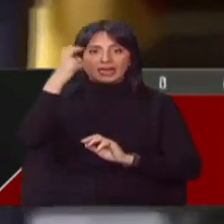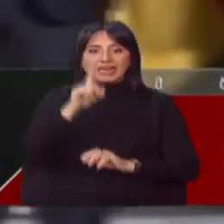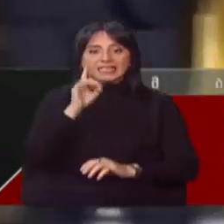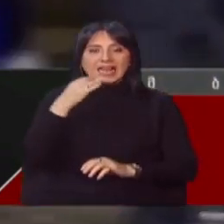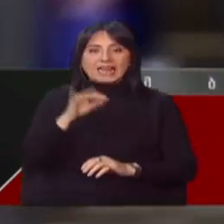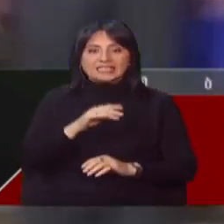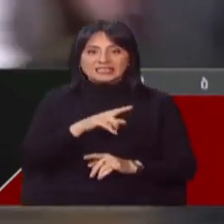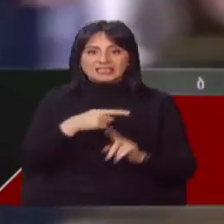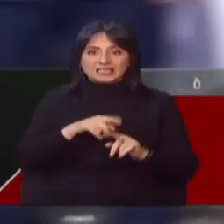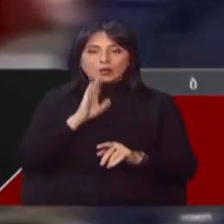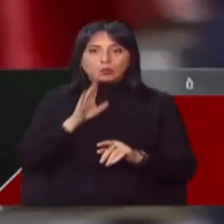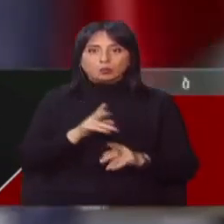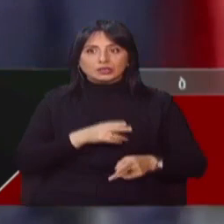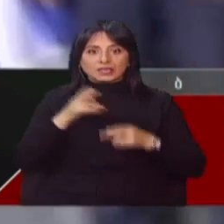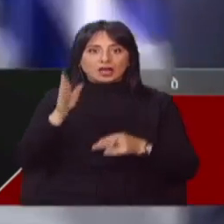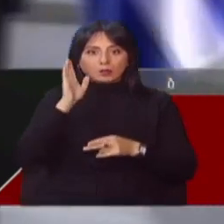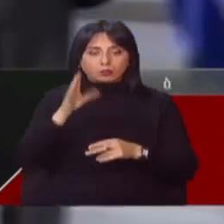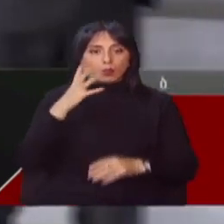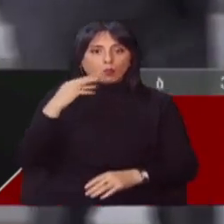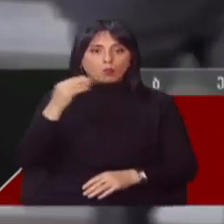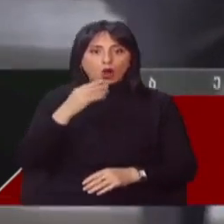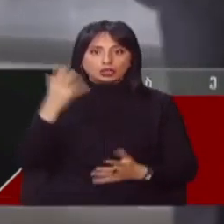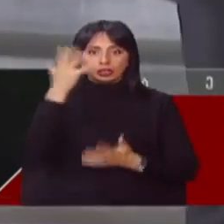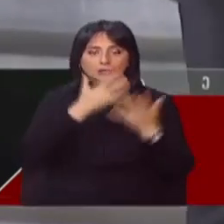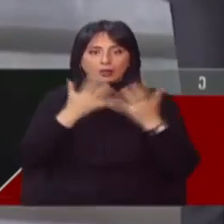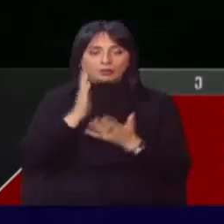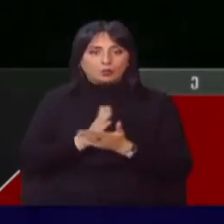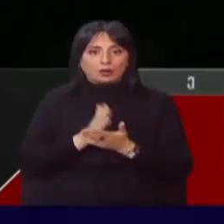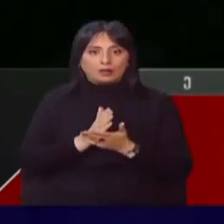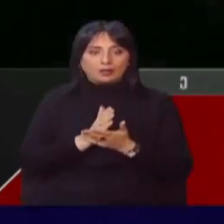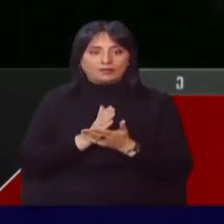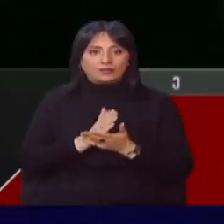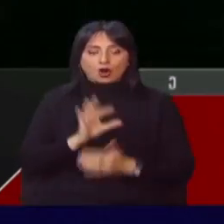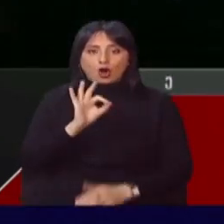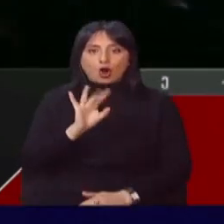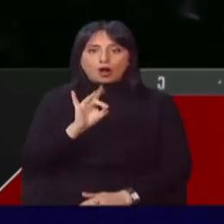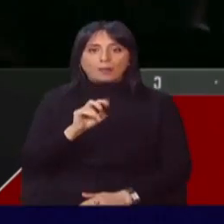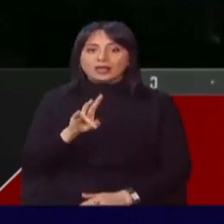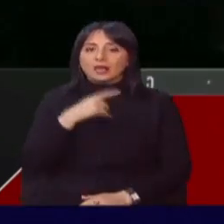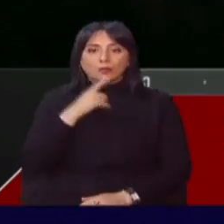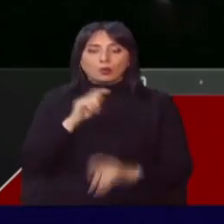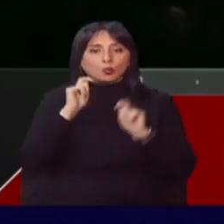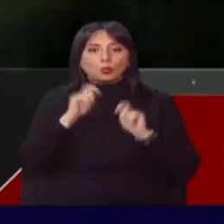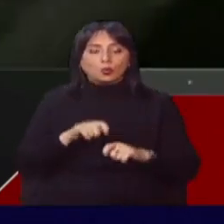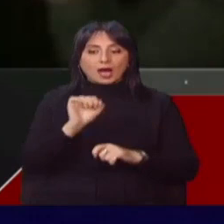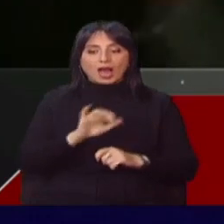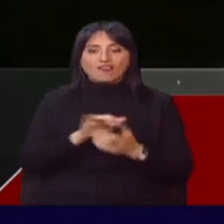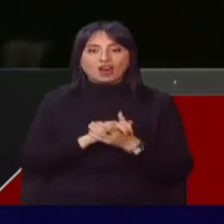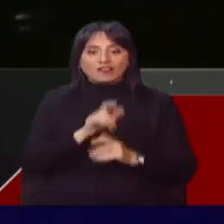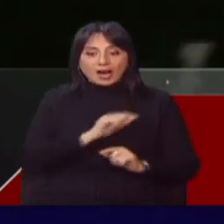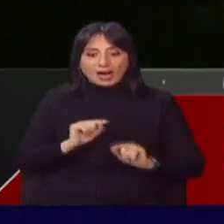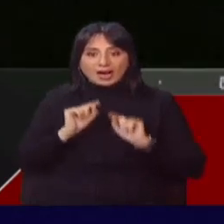ზელენსკის ბრიუსელში ვიზიტისთვის ემზადება. მოლდოვაში დაბნეულები არიან. ვიქტორ ორბანი ამბობს, რომ უკრაინის